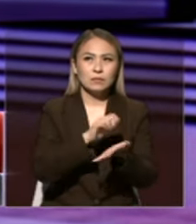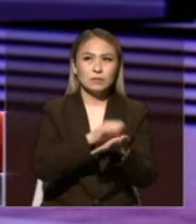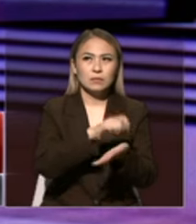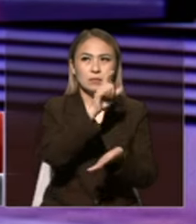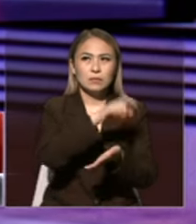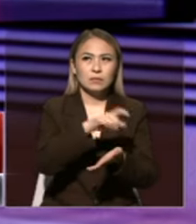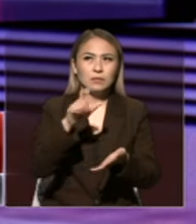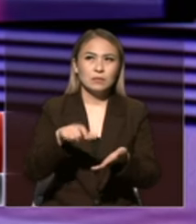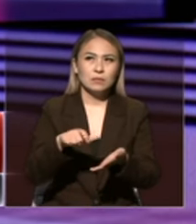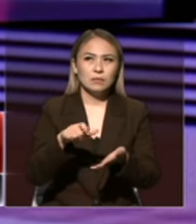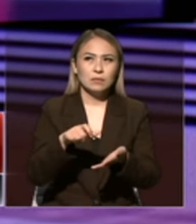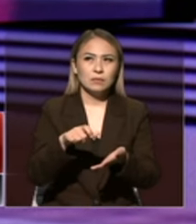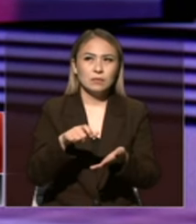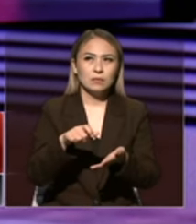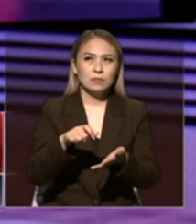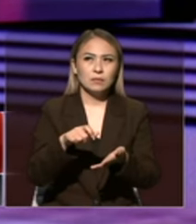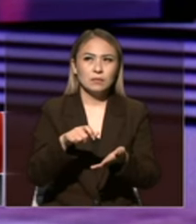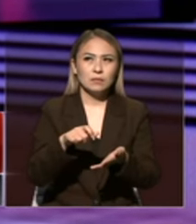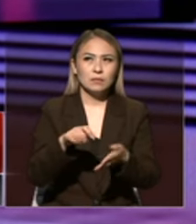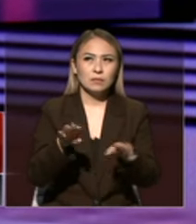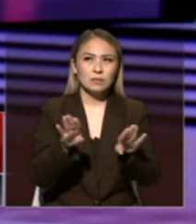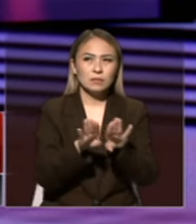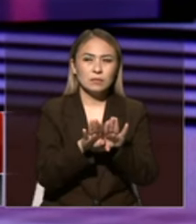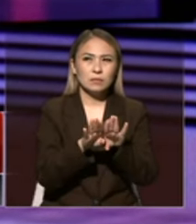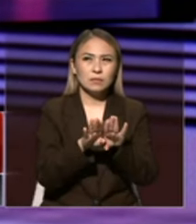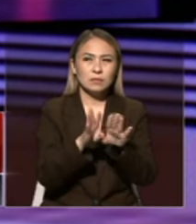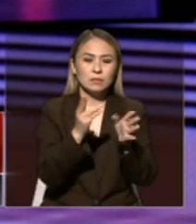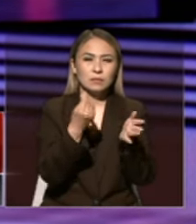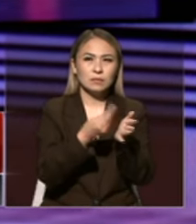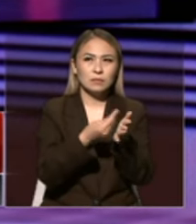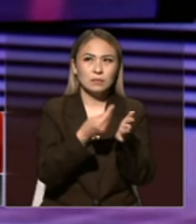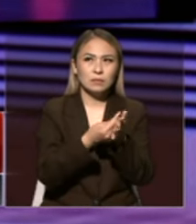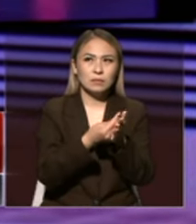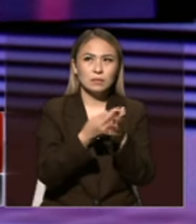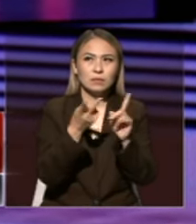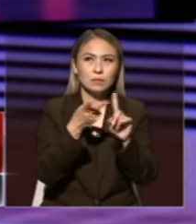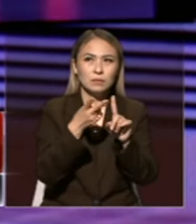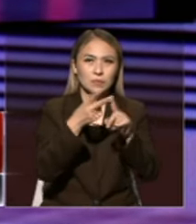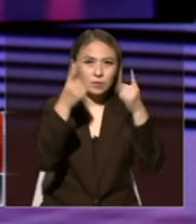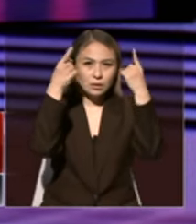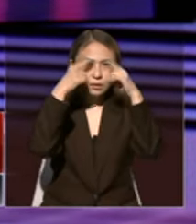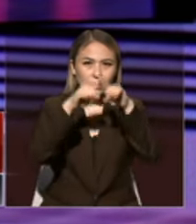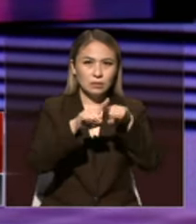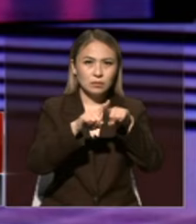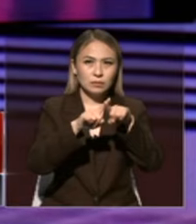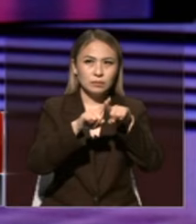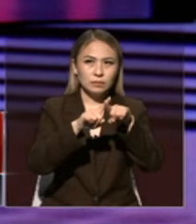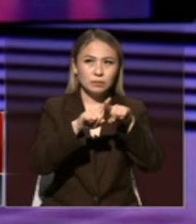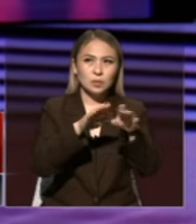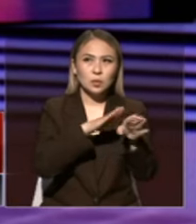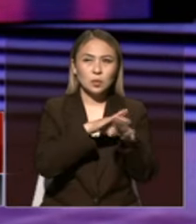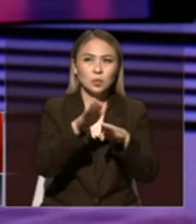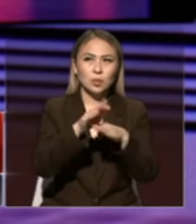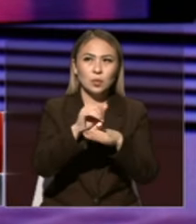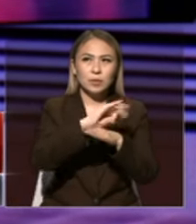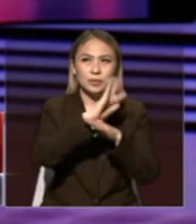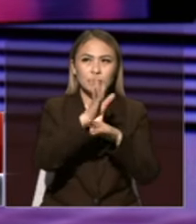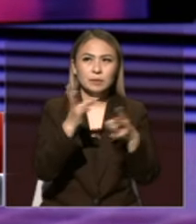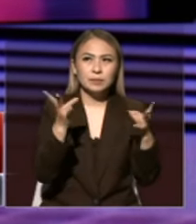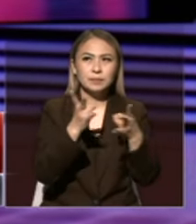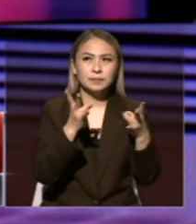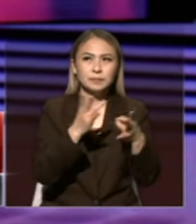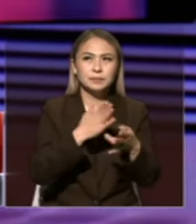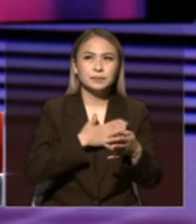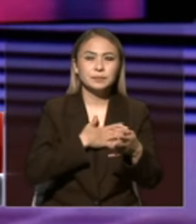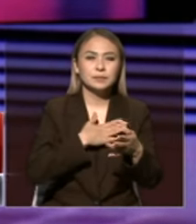азаматтарға мемлекет тарапынан тиесілі қаражат, соны екінші осы техника ғой. Толық қамтамасыз ету керек. Біз енді